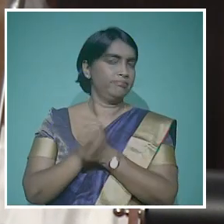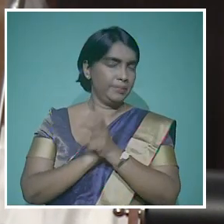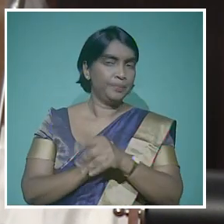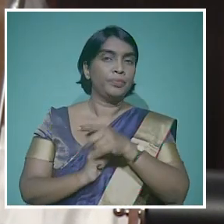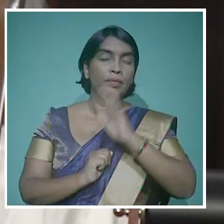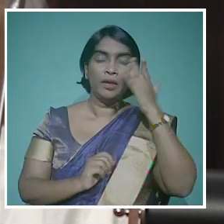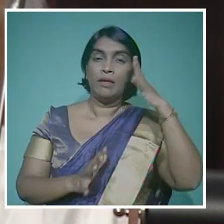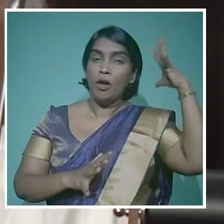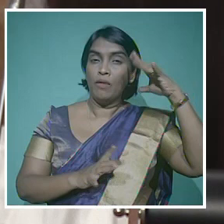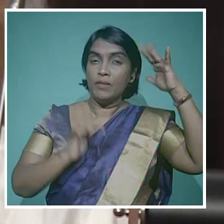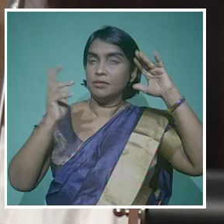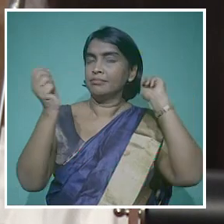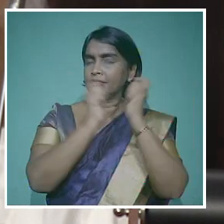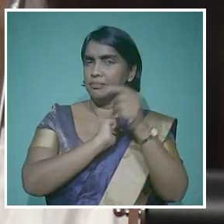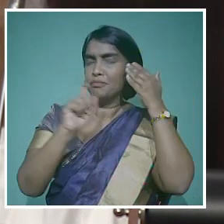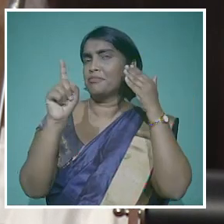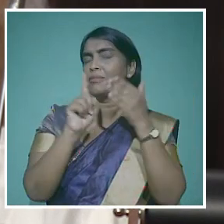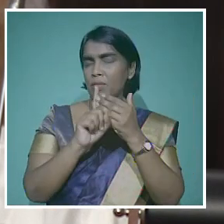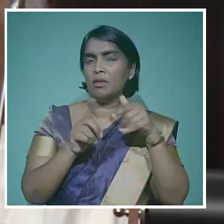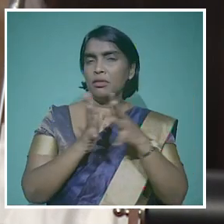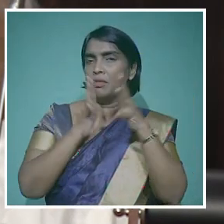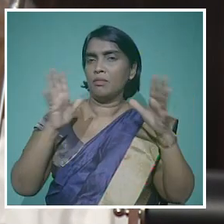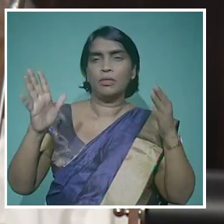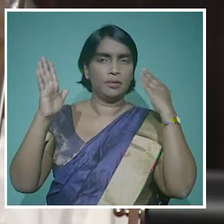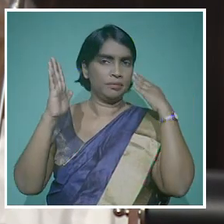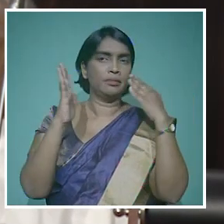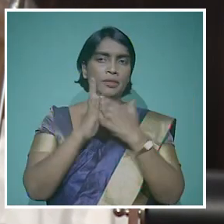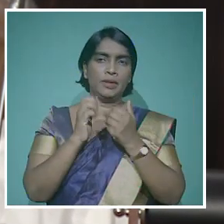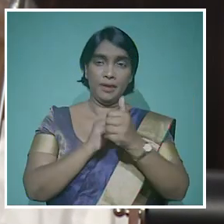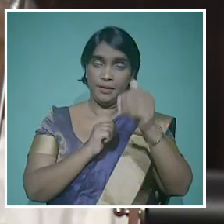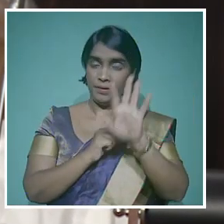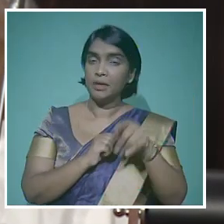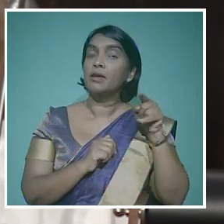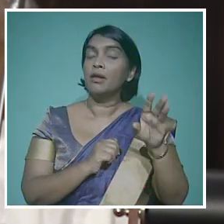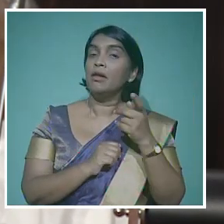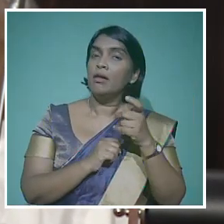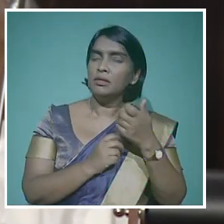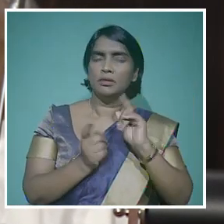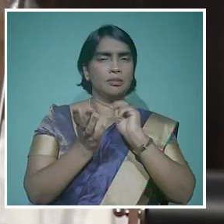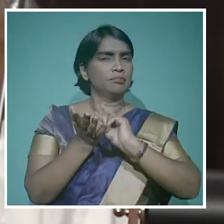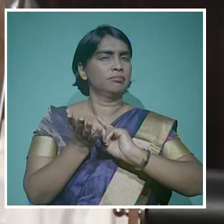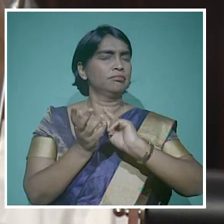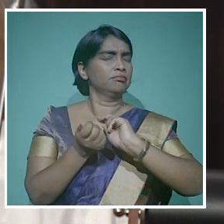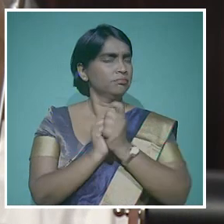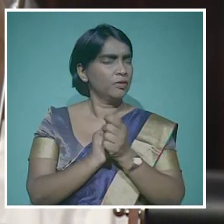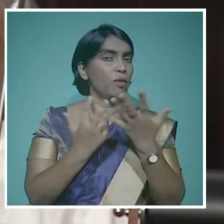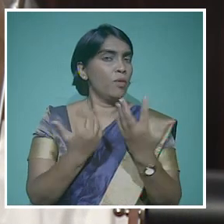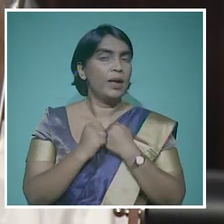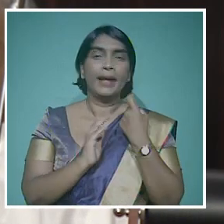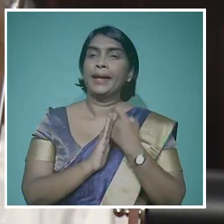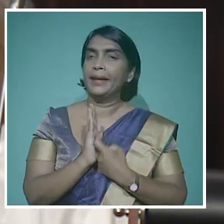විශේෂයෙන්ම දේශගුණික විපර්යාසයන් ගැන දැඩි අවධානයක් යොමු කළ යුතු වෙනවා. ආර්ථික පරිවර්තනය සඳහා අවශ්‍ය